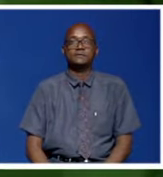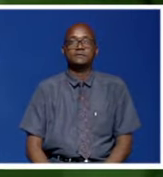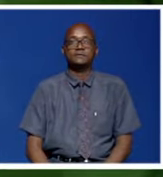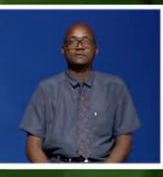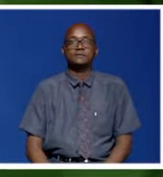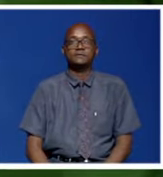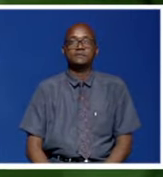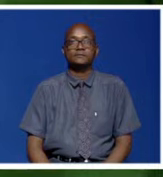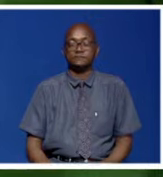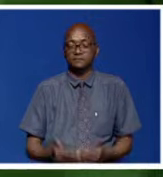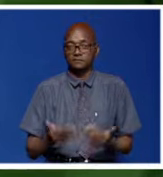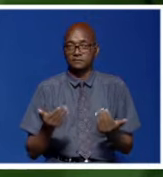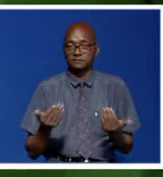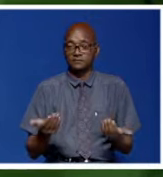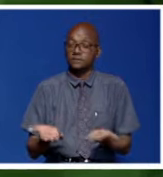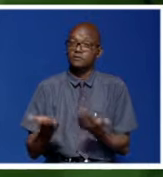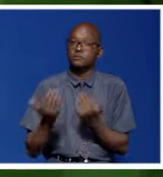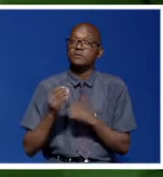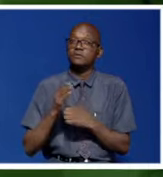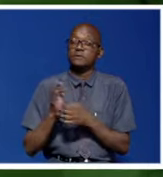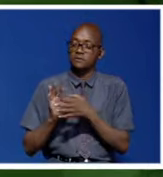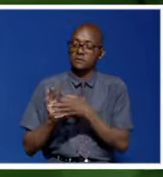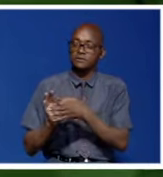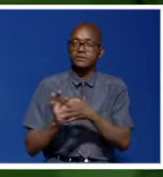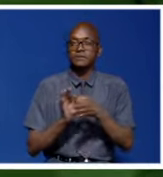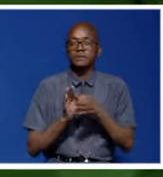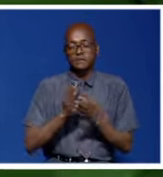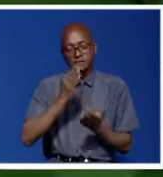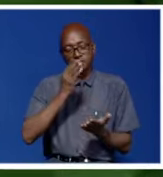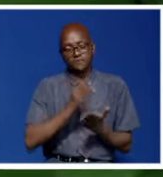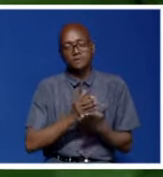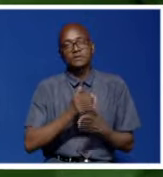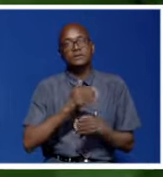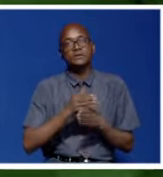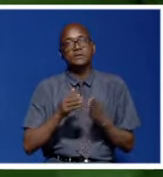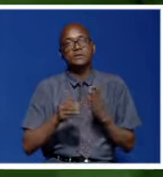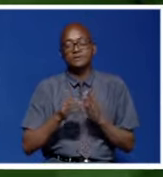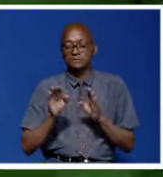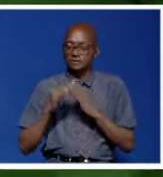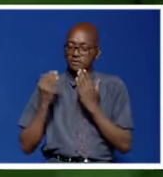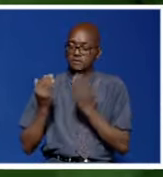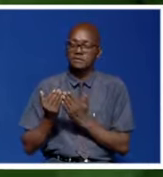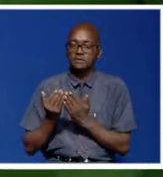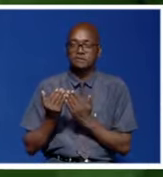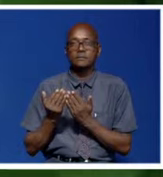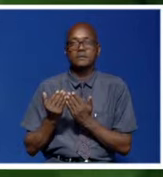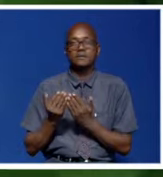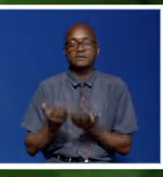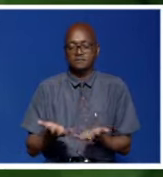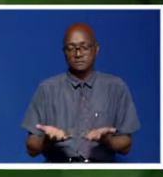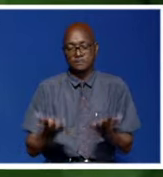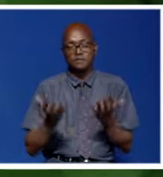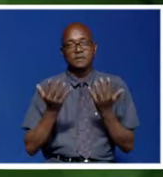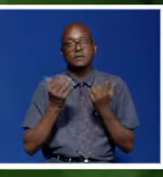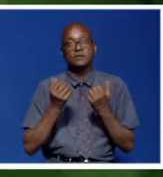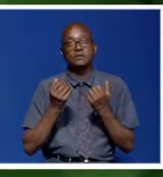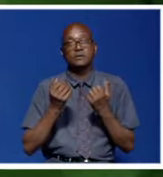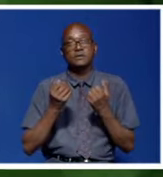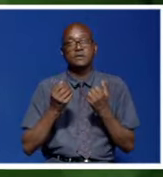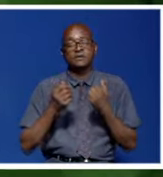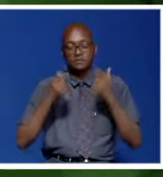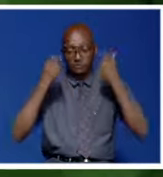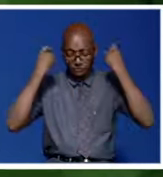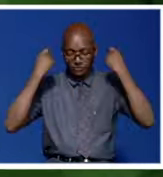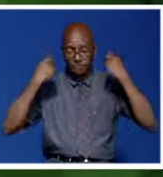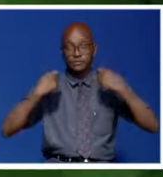Wakil, kwa uwezo wake mzuri wa kushiriki kuhakikisha ujenzi imara wa chama na nchi, pia aliweza kutunikiwa nishani